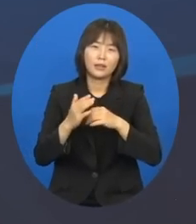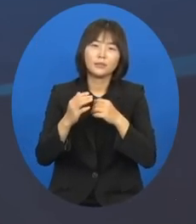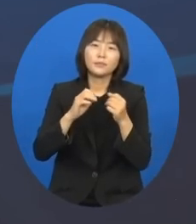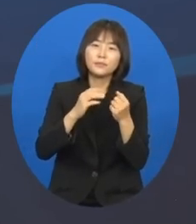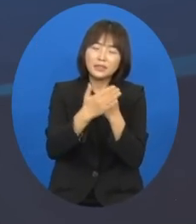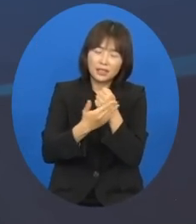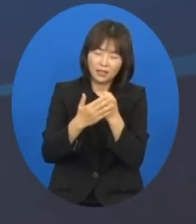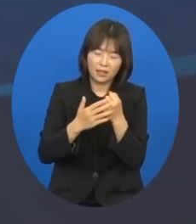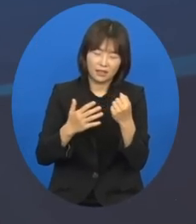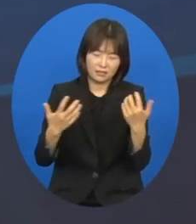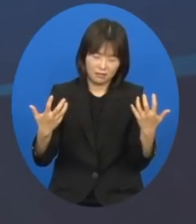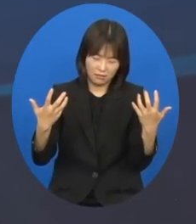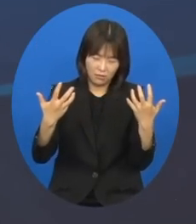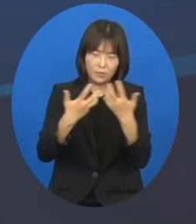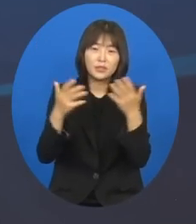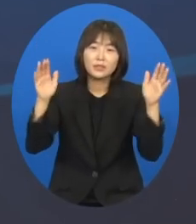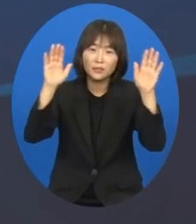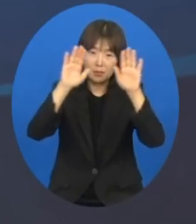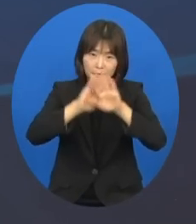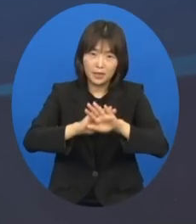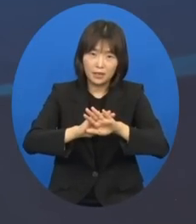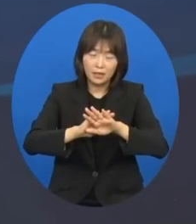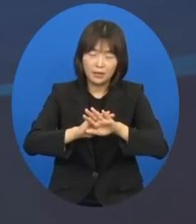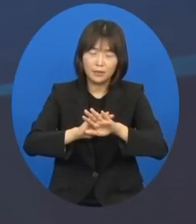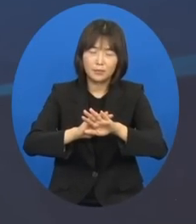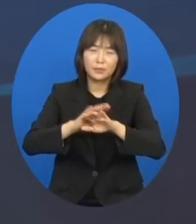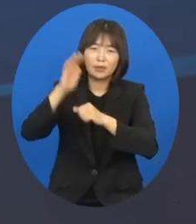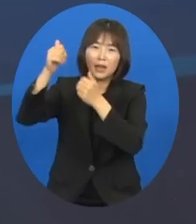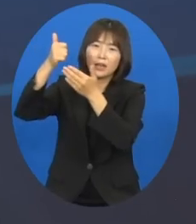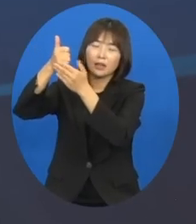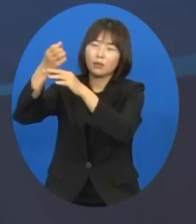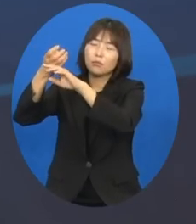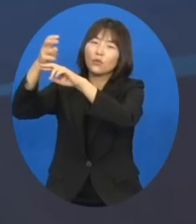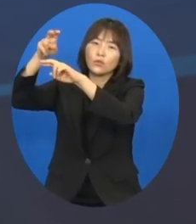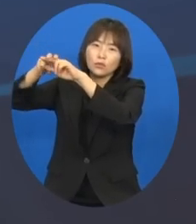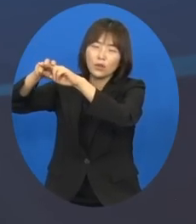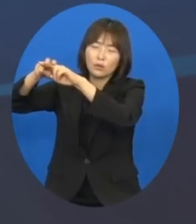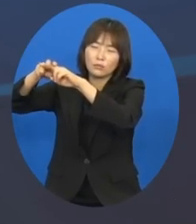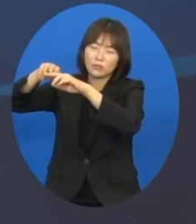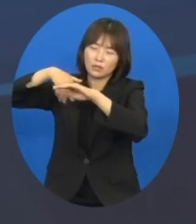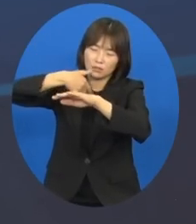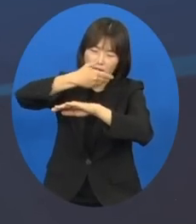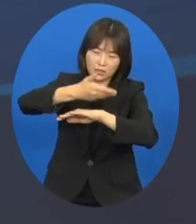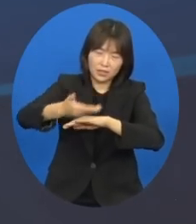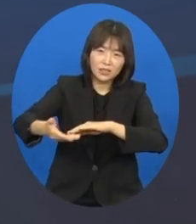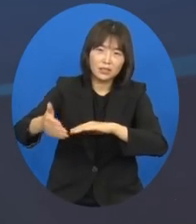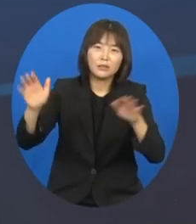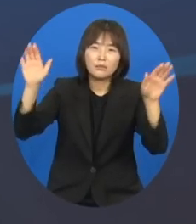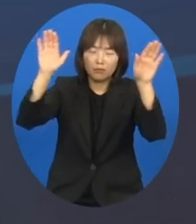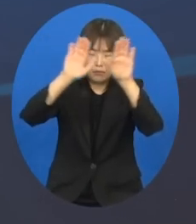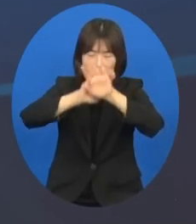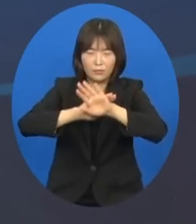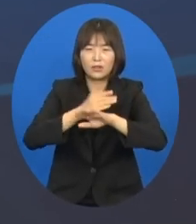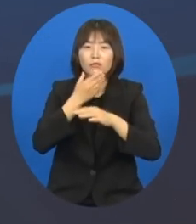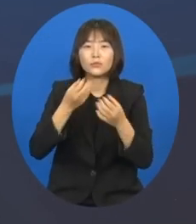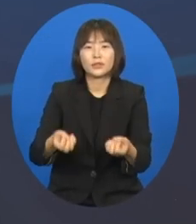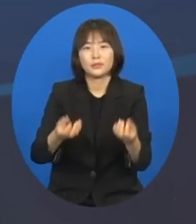하나님의 주시는 은혜가 하나님의 보좌로부터 흘러나오는 그러한 밤이 될 수 있기를 축복합니다